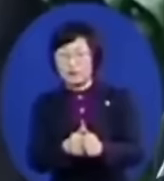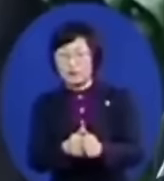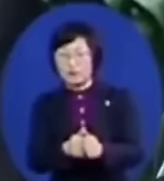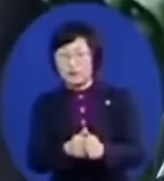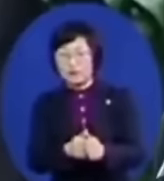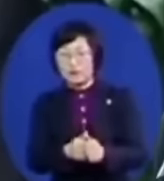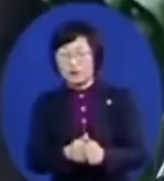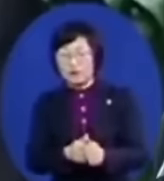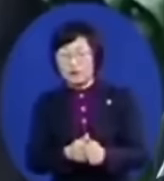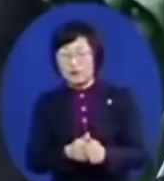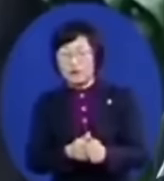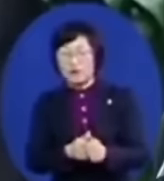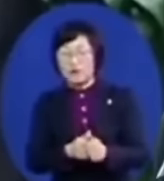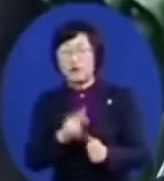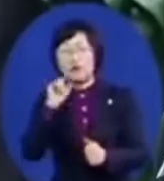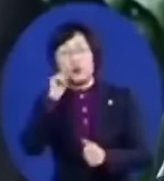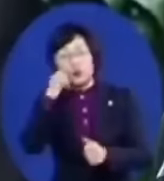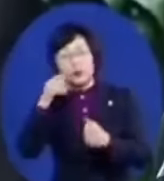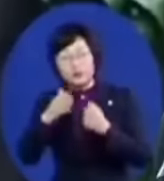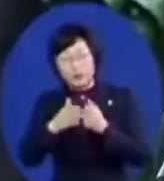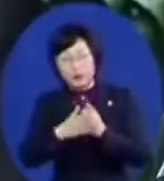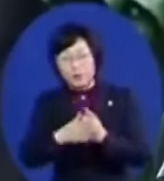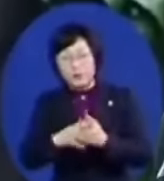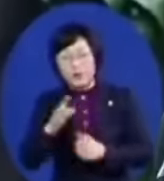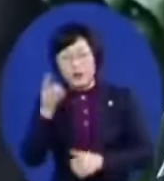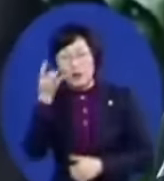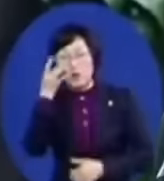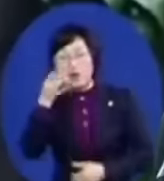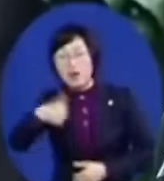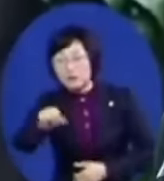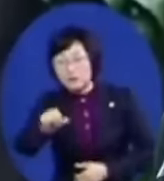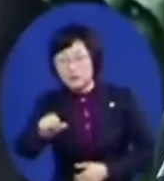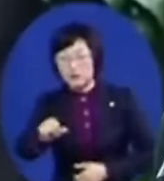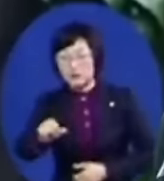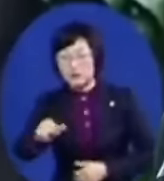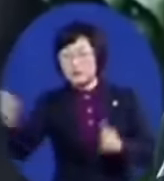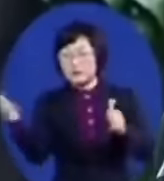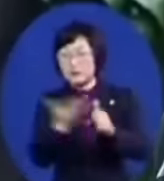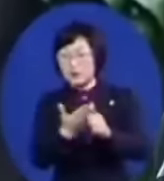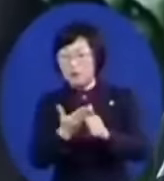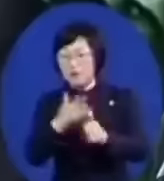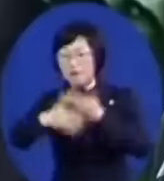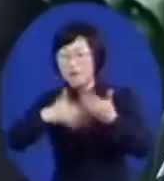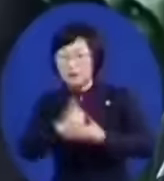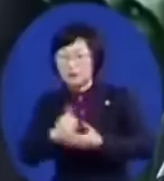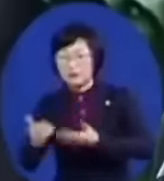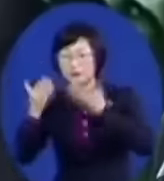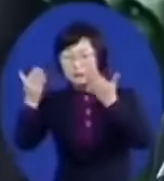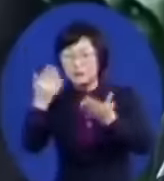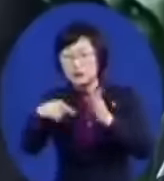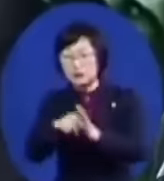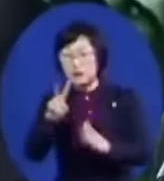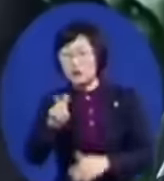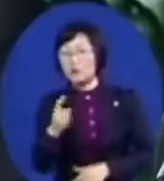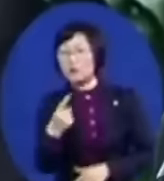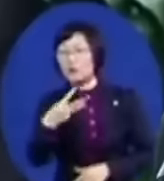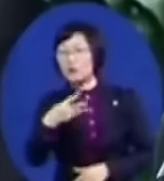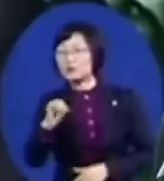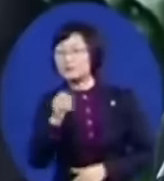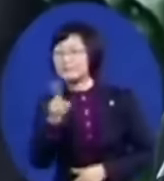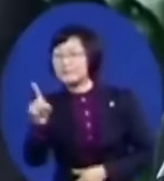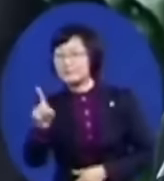외아들을 하나님이 원하신 대로 잡아서 바치려고 모리아산에 올라갔던 분인